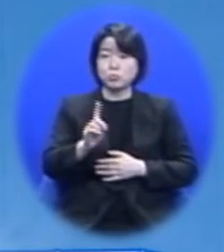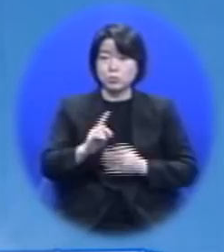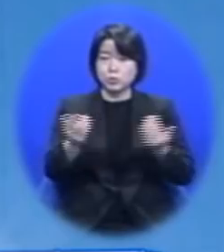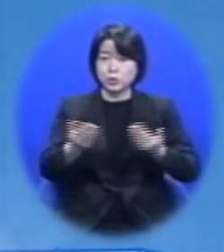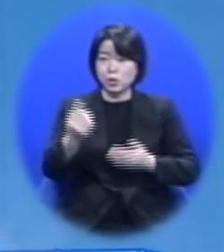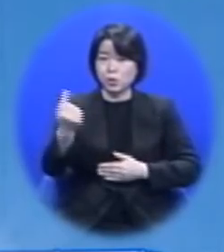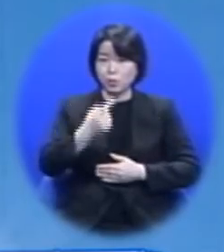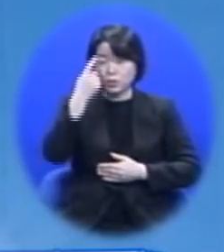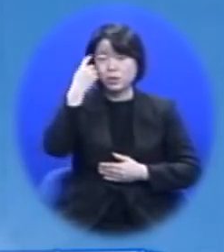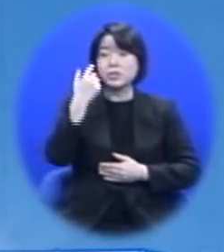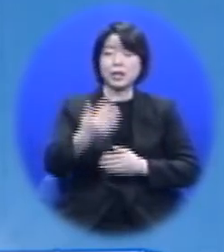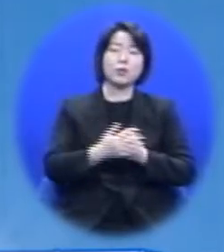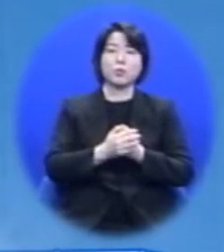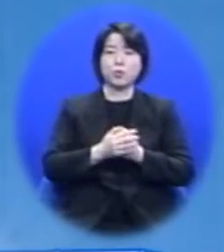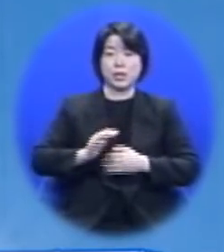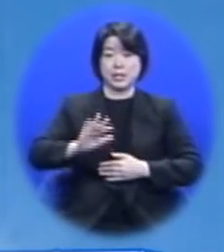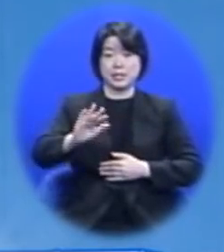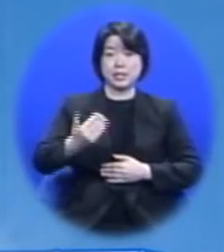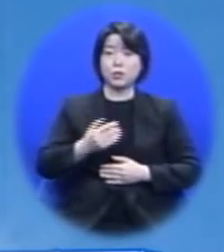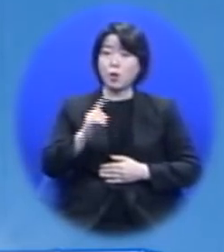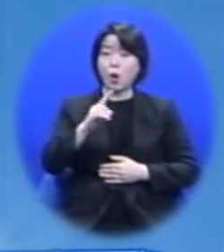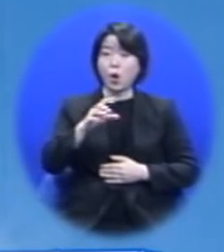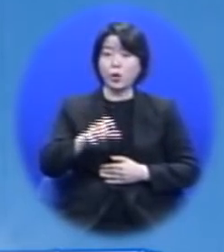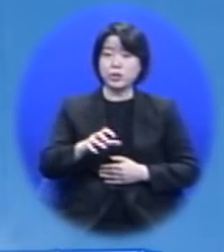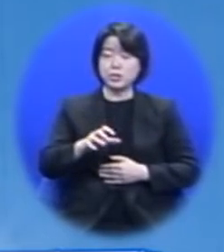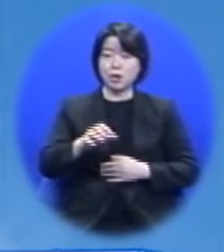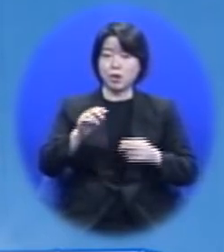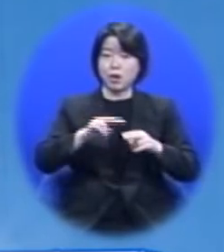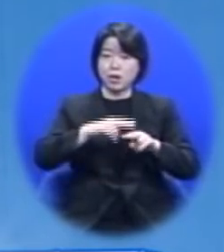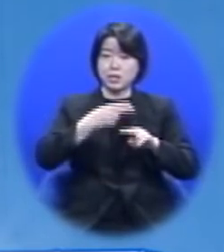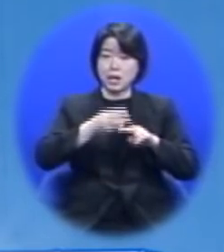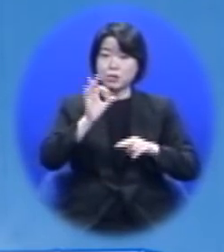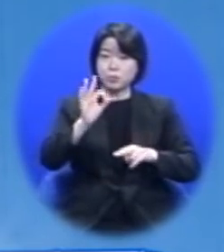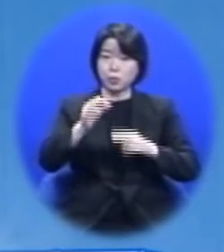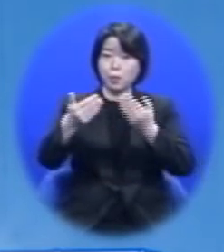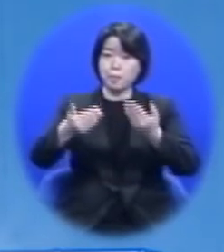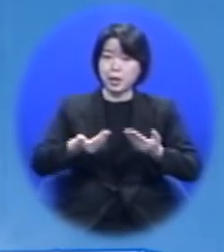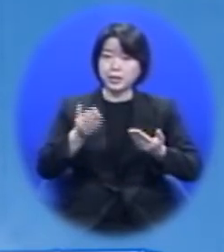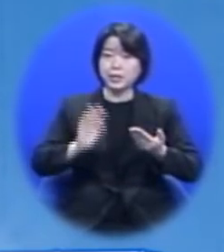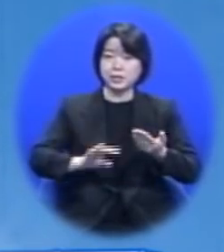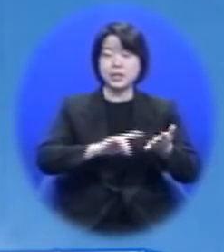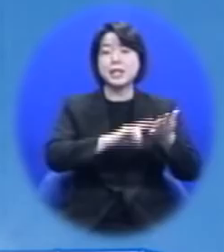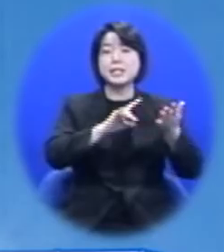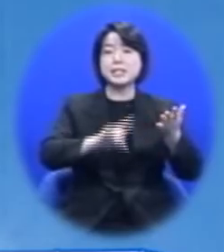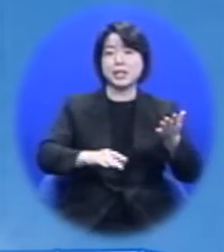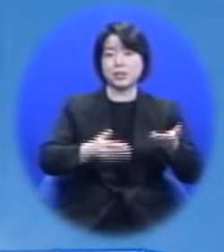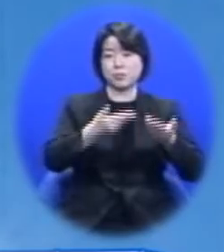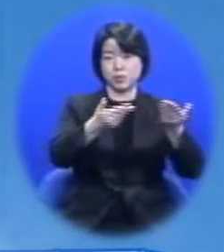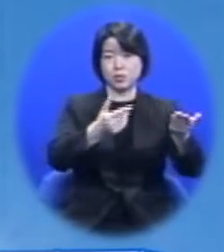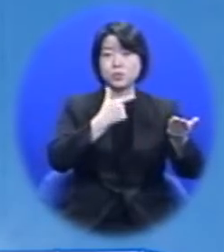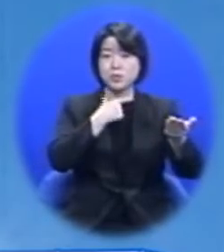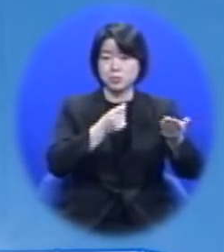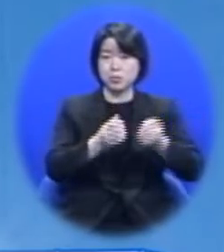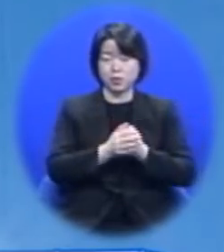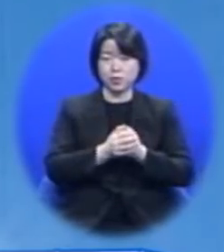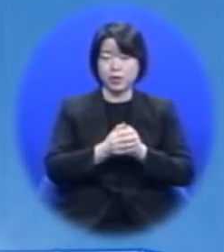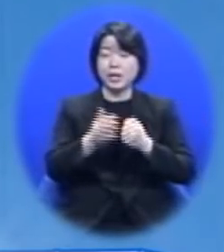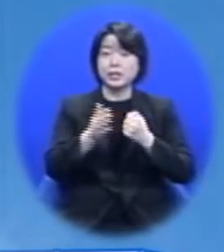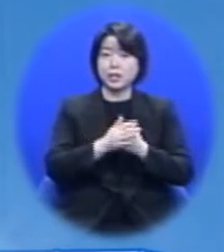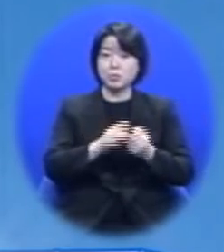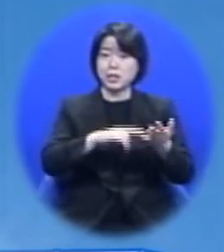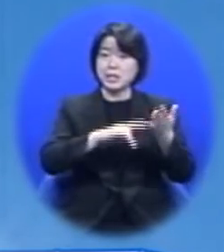그랬더니 최근에 어디서 상금을 내가 받았는데 세금을 내고 싶다는 겁니다. 그래서 그